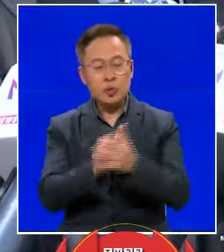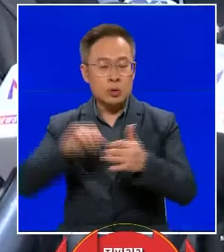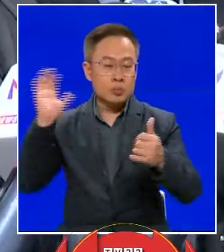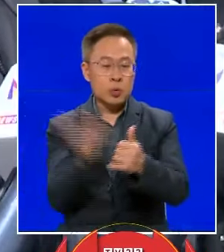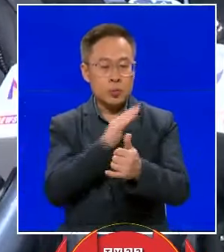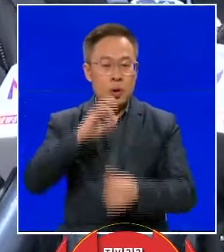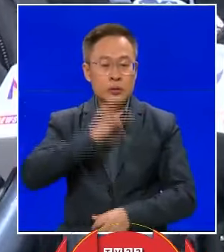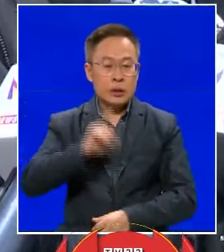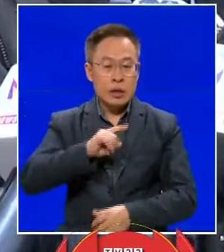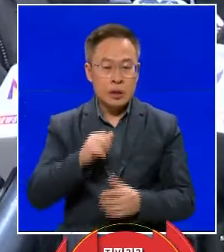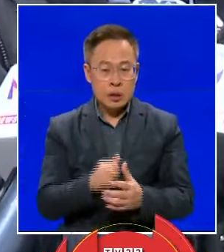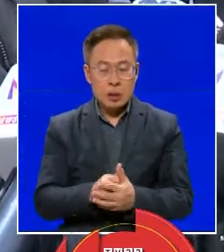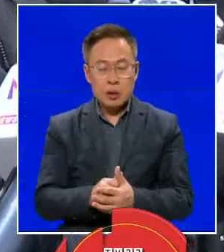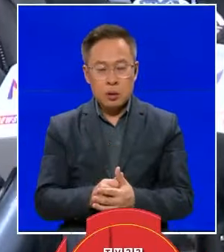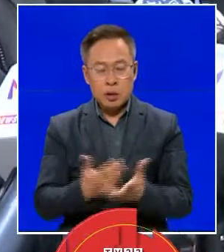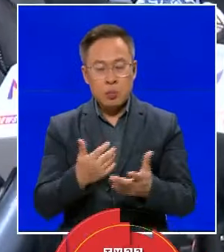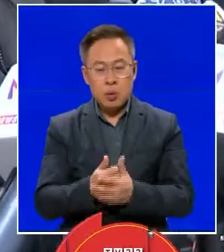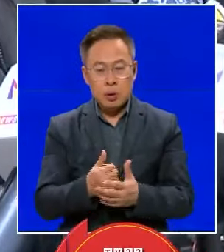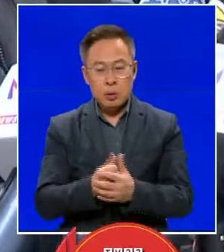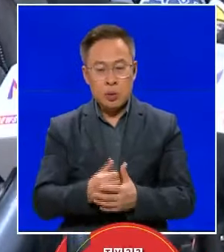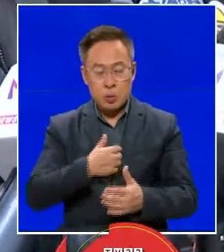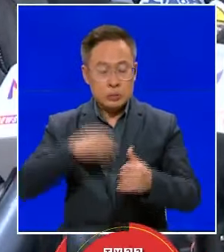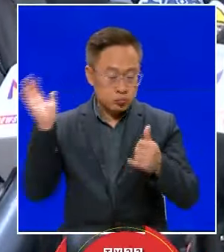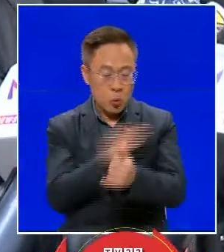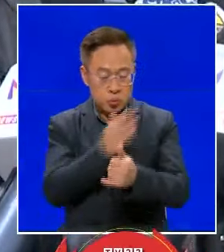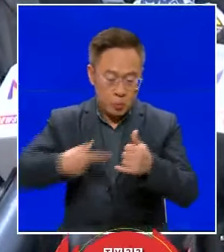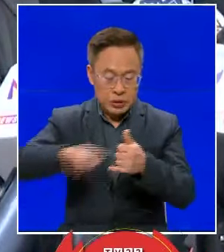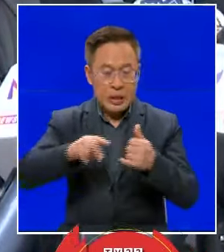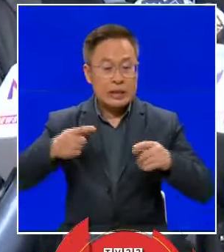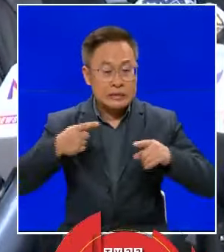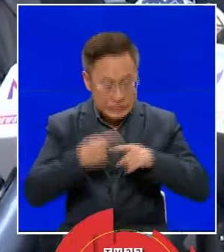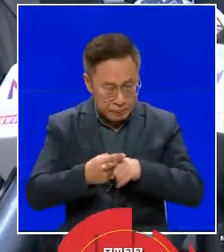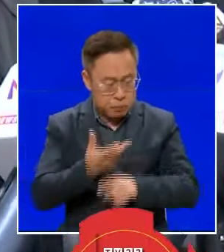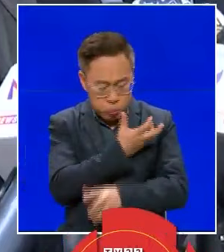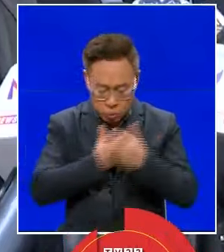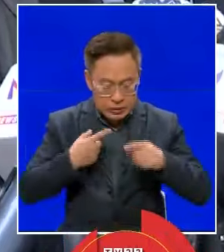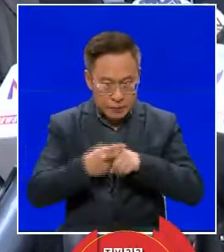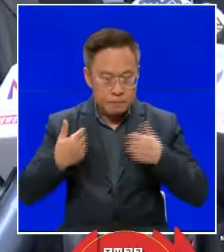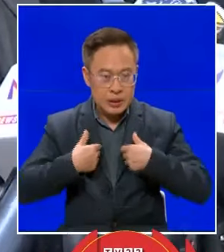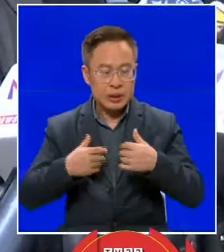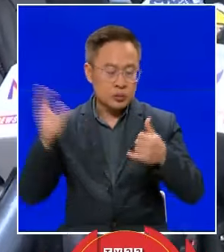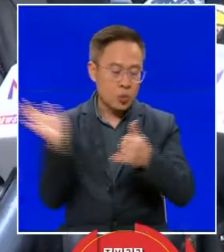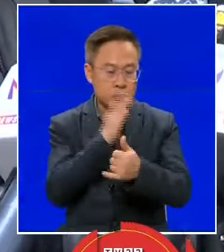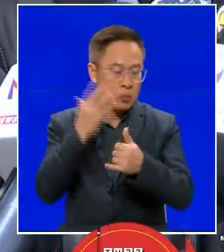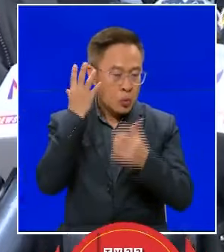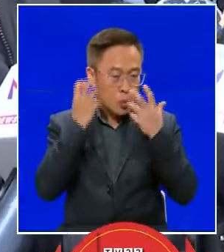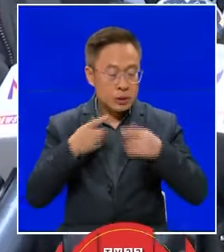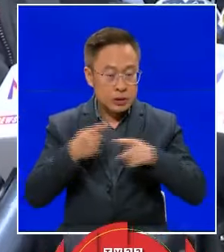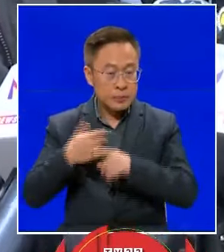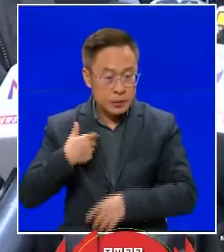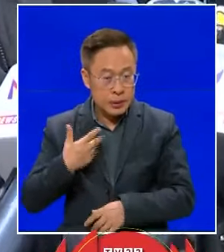แล้วเราถูกแก้ผ้าอีกเราต้องเดินมาท่ามกลางคนที่มากมายออกมาสู่ที่สาธารณะเรารู้สึกยังไงบ้างตอนนั้น ผ